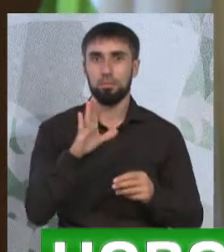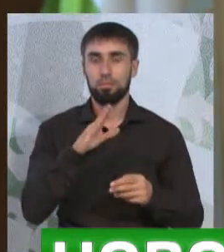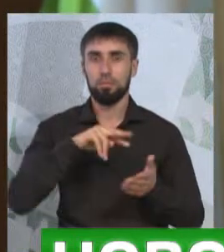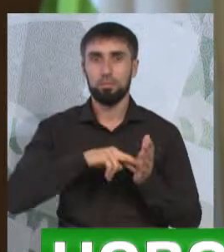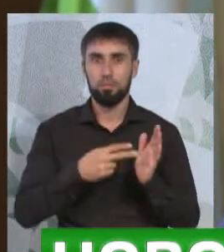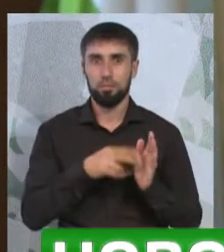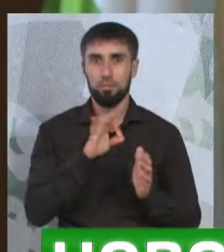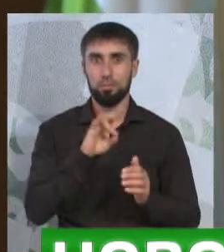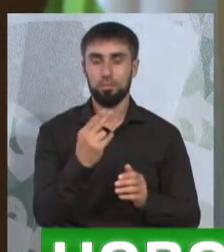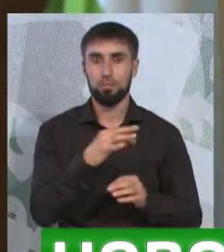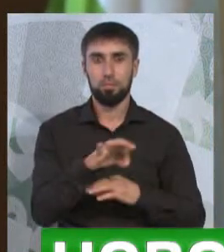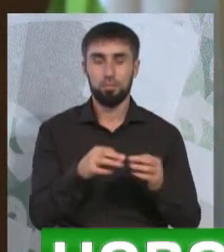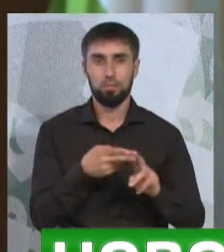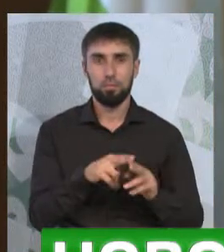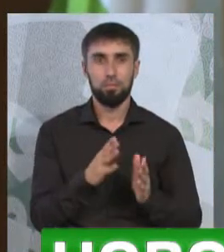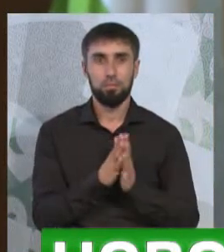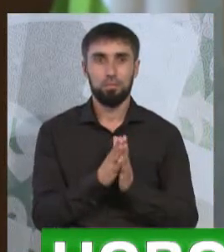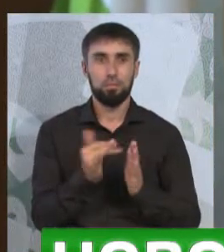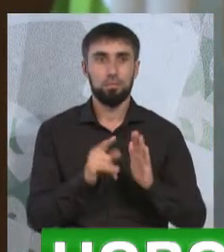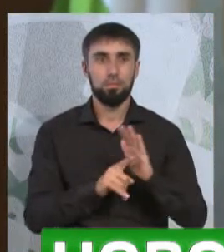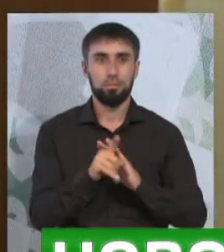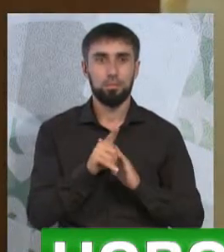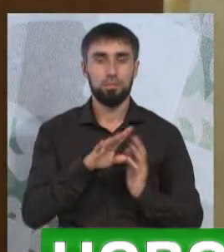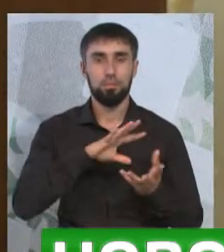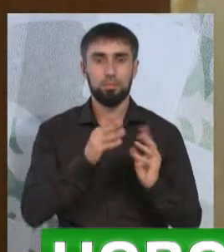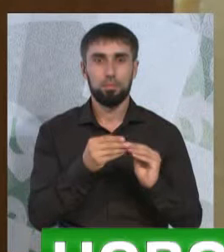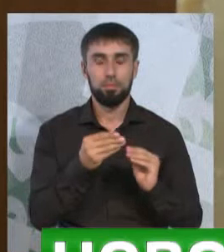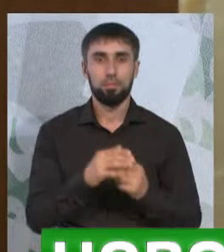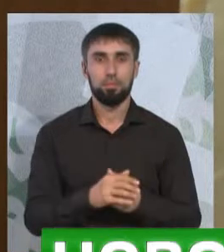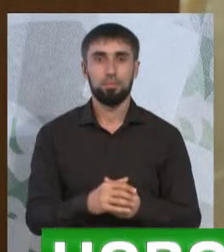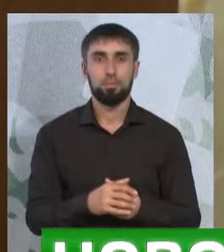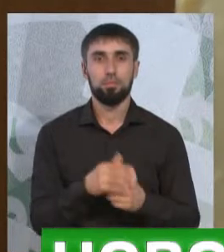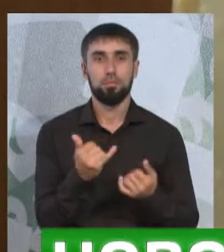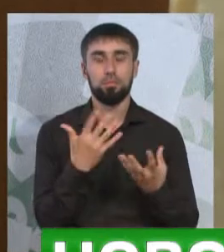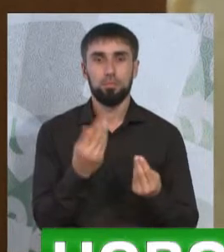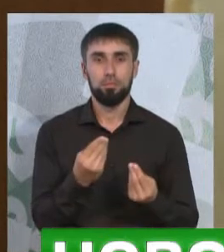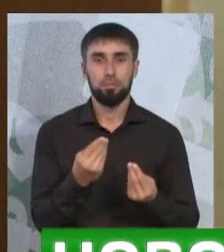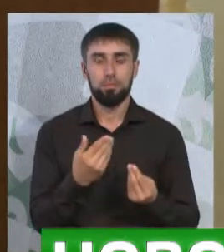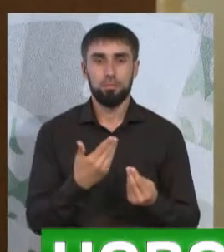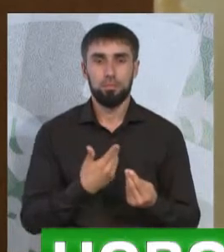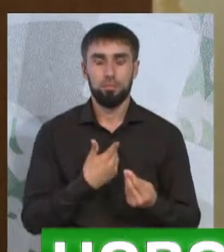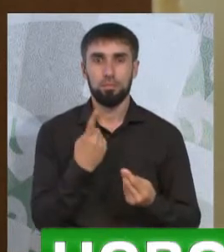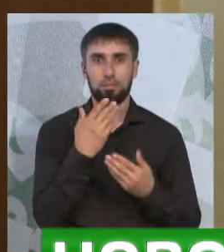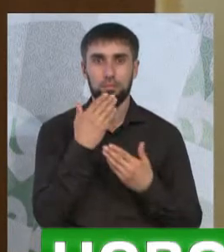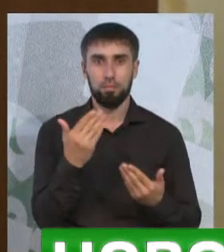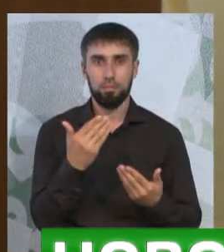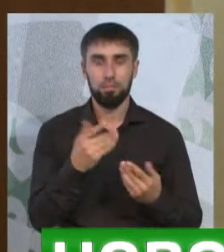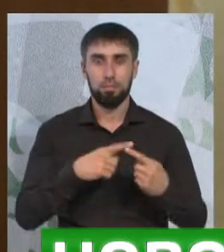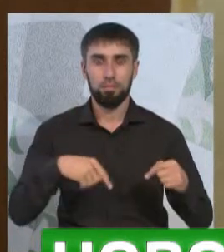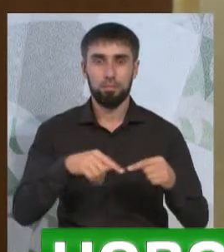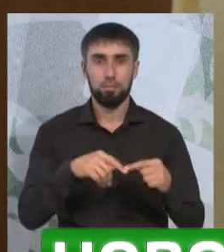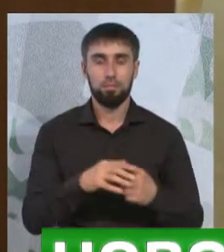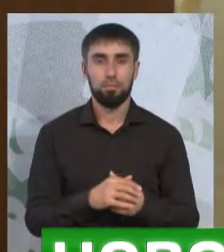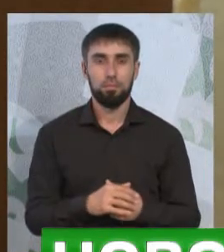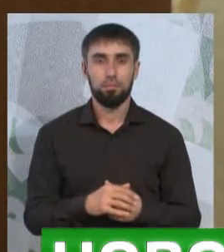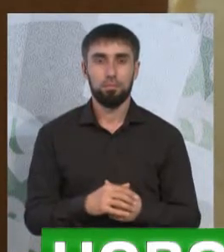нацпроектов. Поэтому прошу сегодня начать подводить итоги. На сегодняшний день у нас один единственный объект, по которому мы